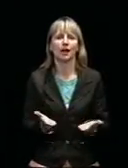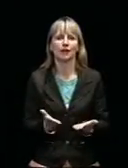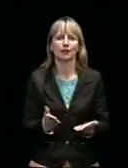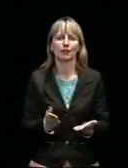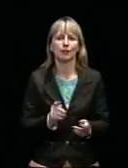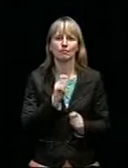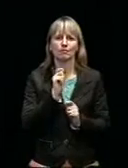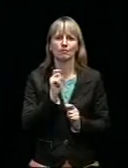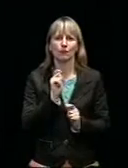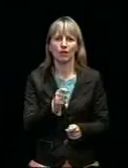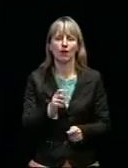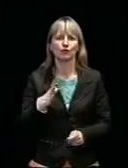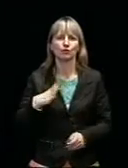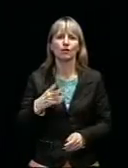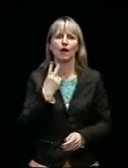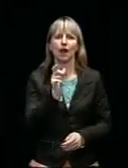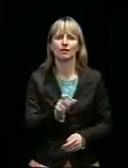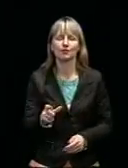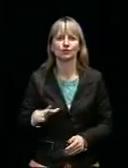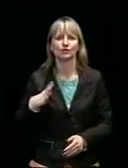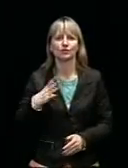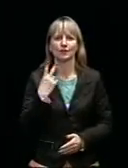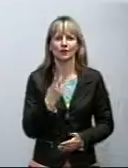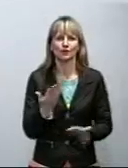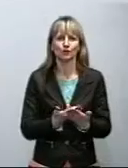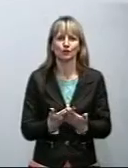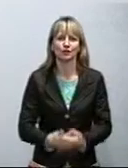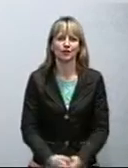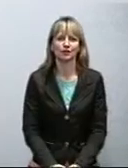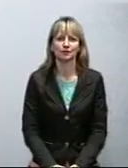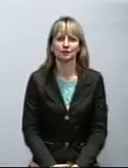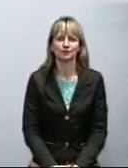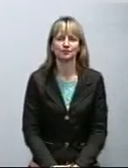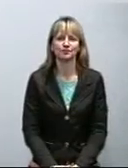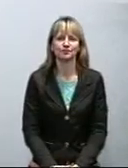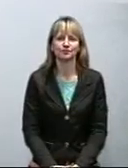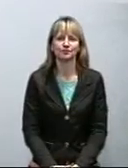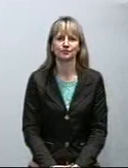сюрпризи очікують на глядачів, дізнавайтесь у нашому сюжеті.